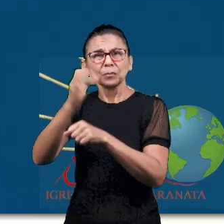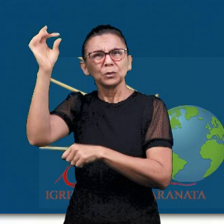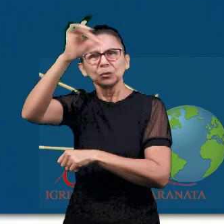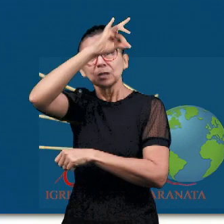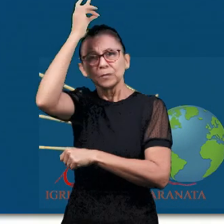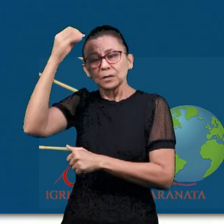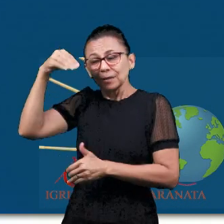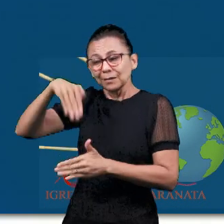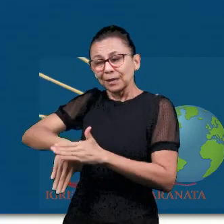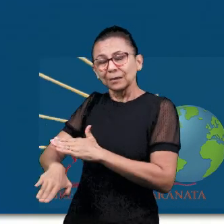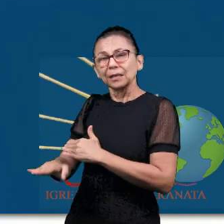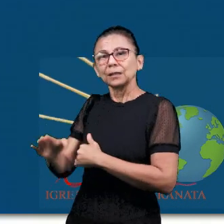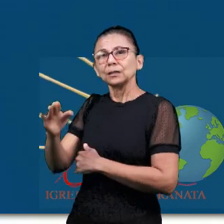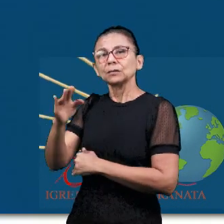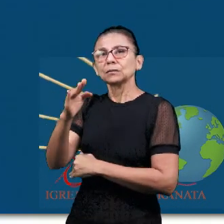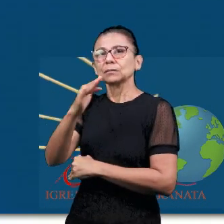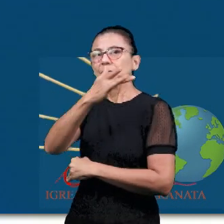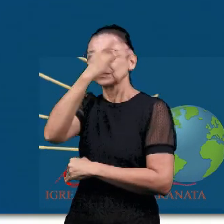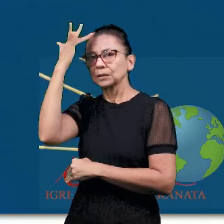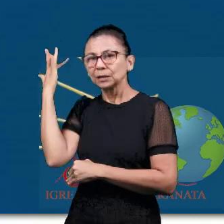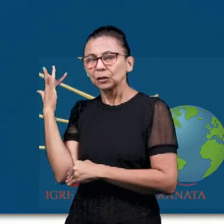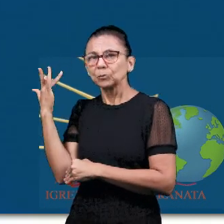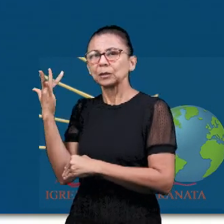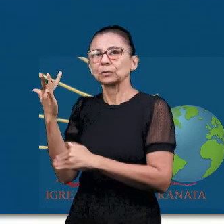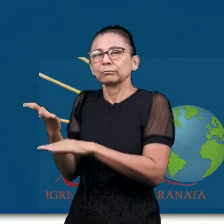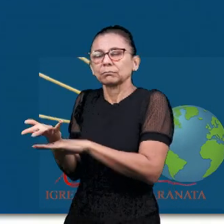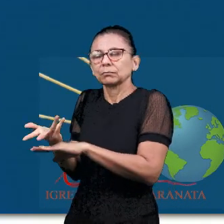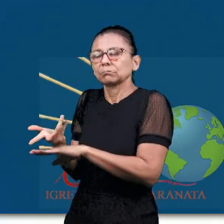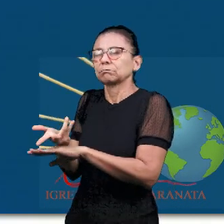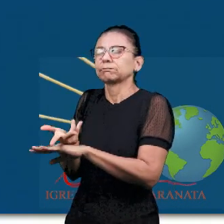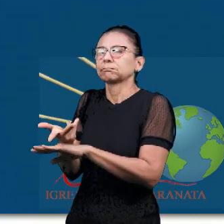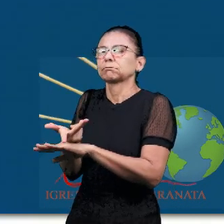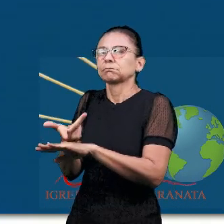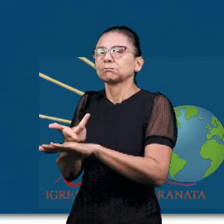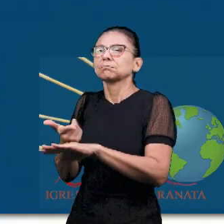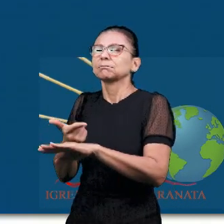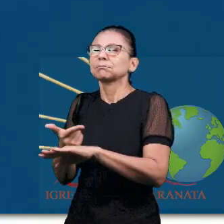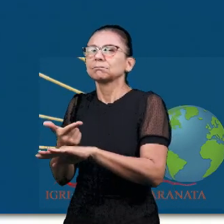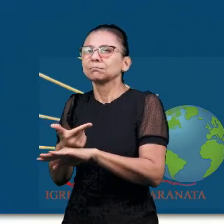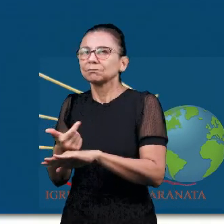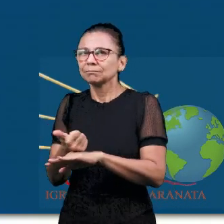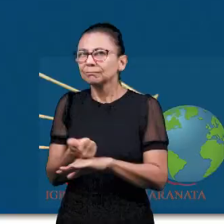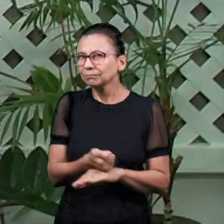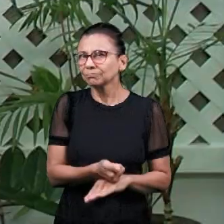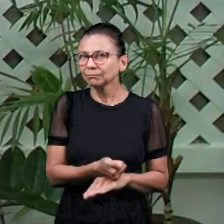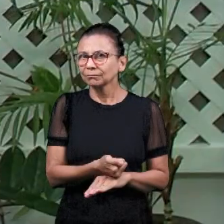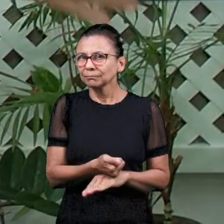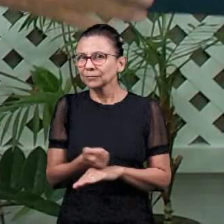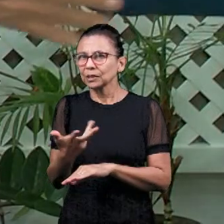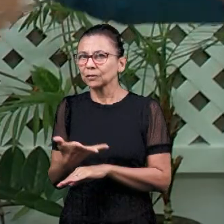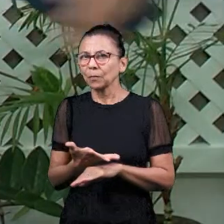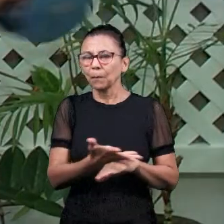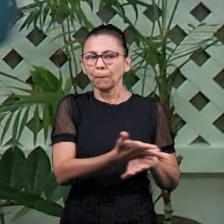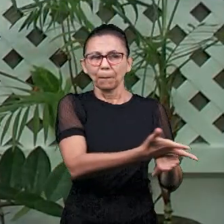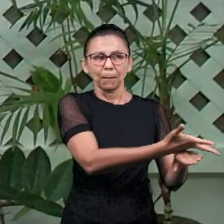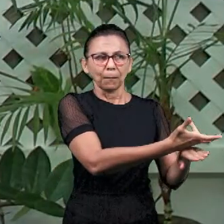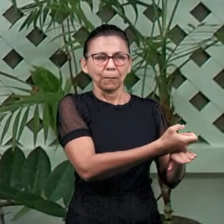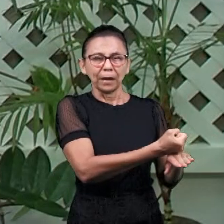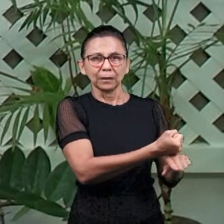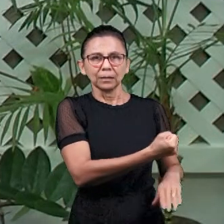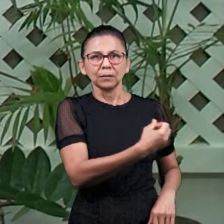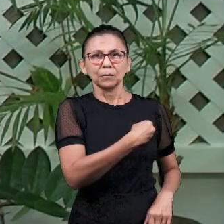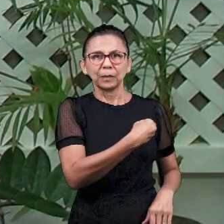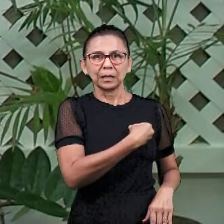Donc le monde, il prend ce que le monde a d'erreur et il apporte à l'intérieur de l'église. On peut